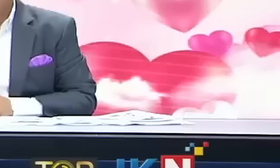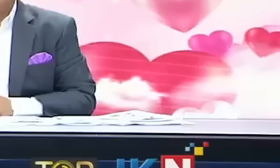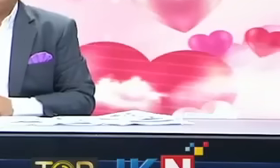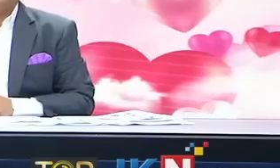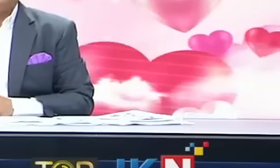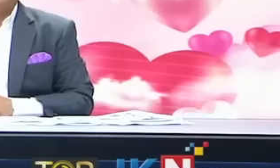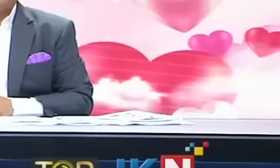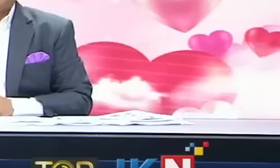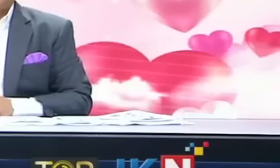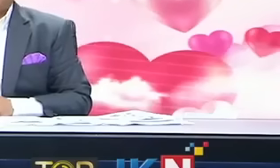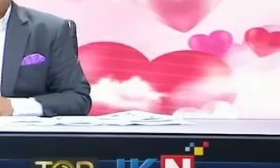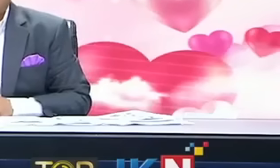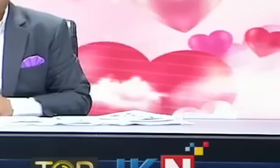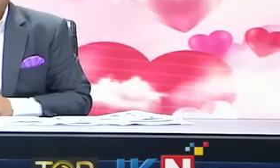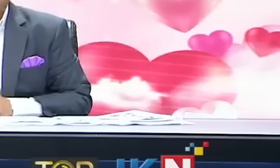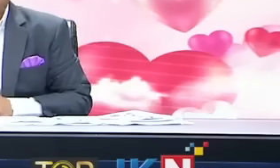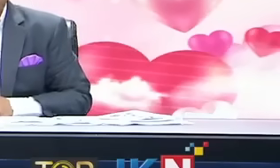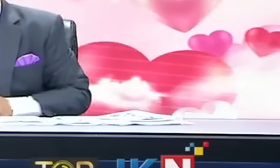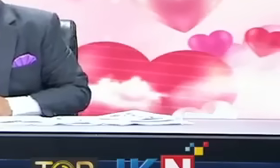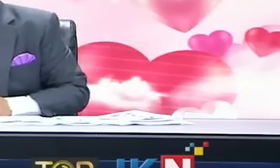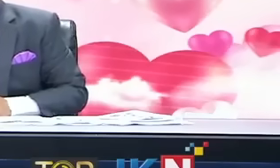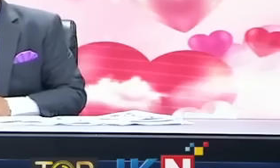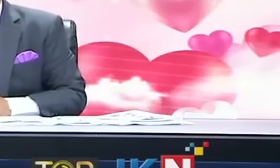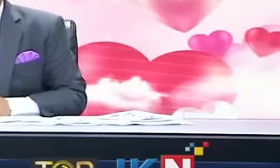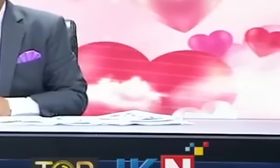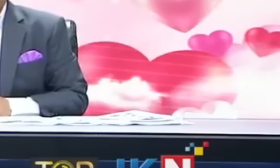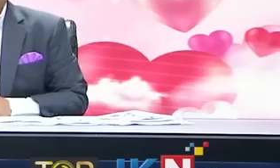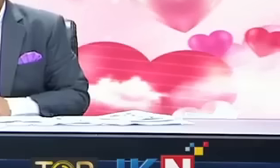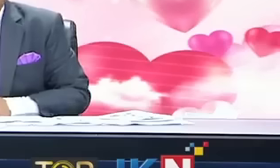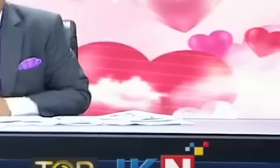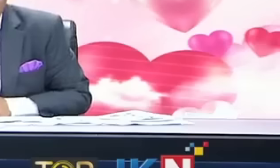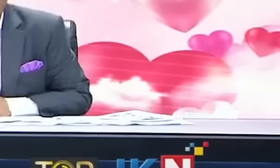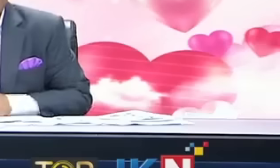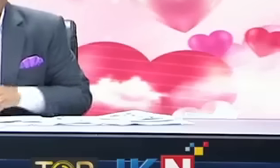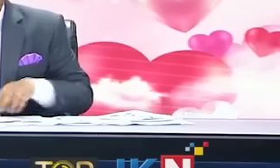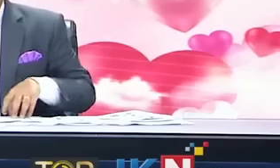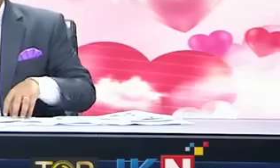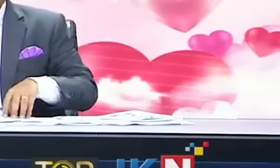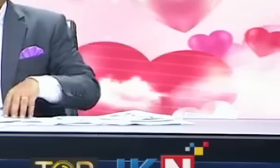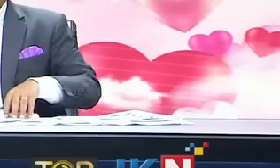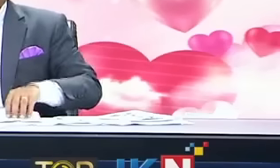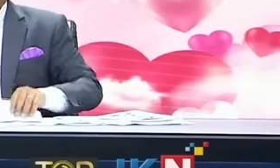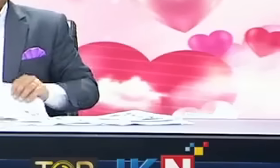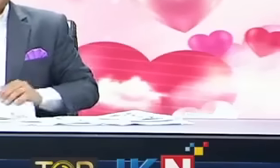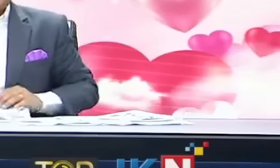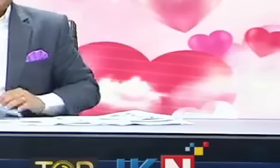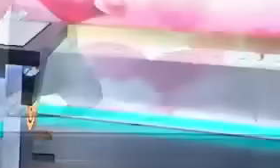งหน้ายังมีรายละเอียดเพิ่มเติมฮะเรื่องเศรษฐกิจปากท้องแล้วก็เรื่องการเมืองต่อช่วงหน้าคู่เดียว